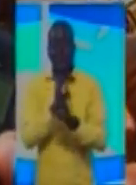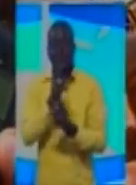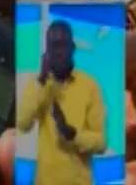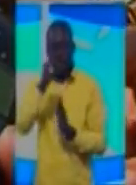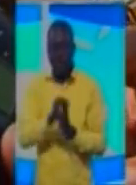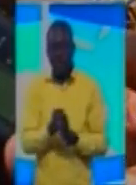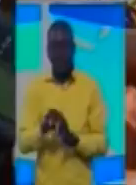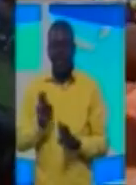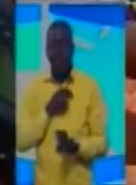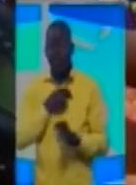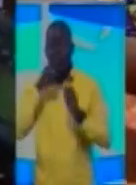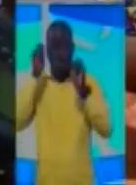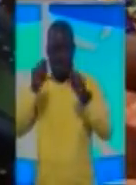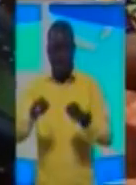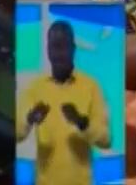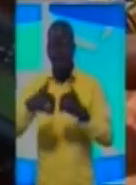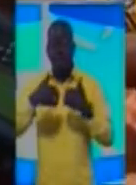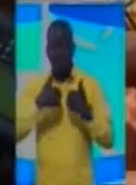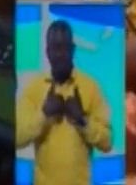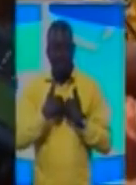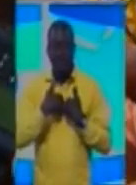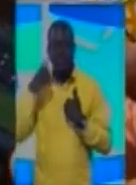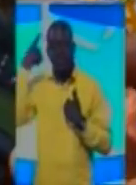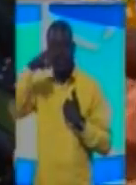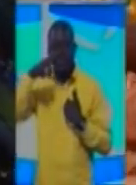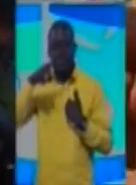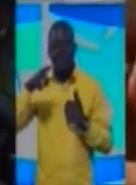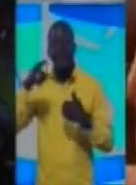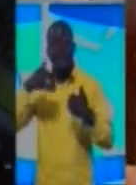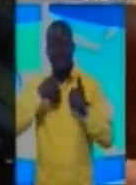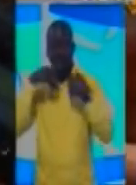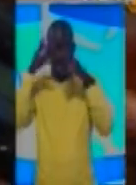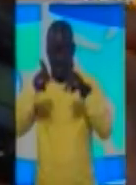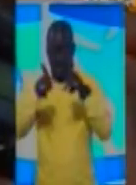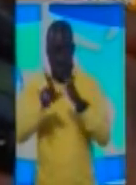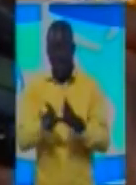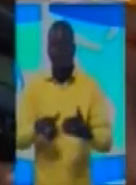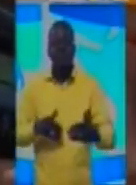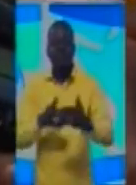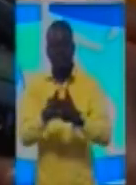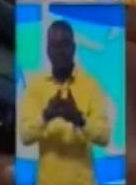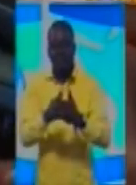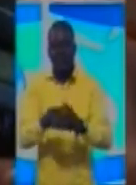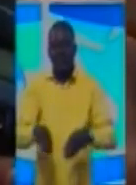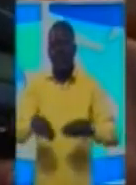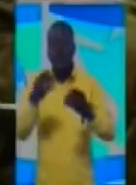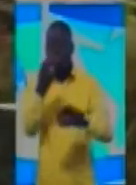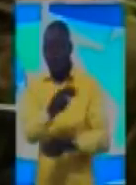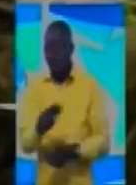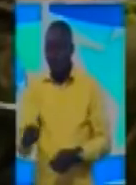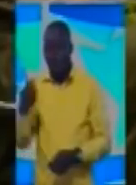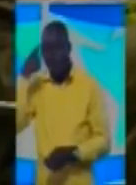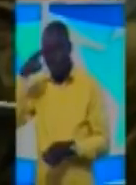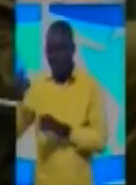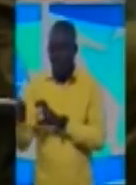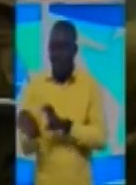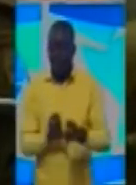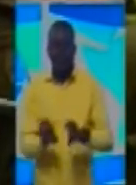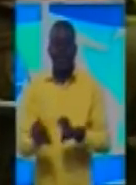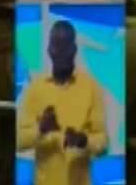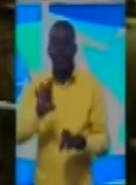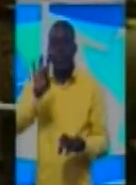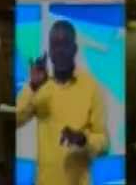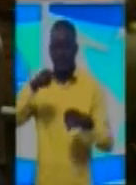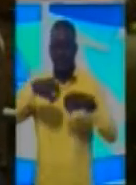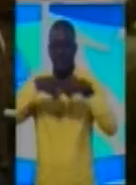avons les capacités, nous avons les ressources humaines pour pouvoir y arriver. Il faut qu'on se donne les moyens de pouvoir le faire. La 8e